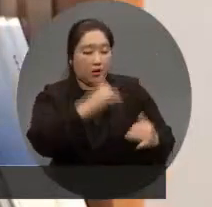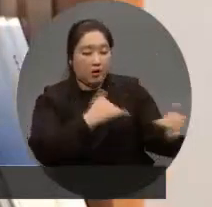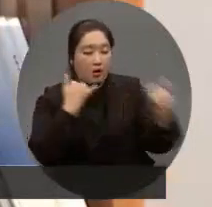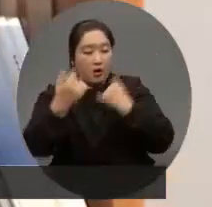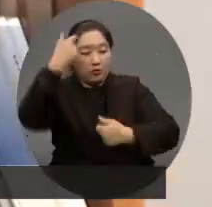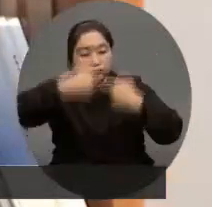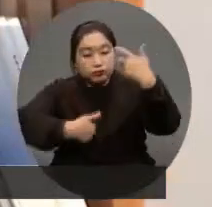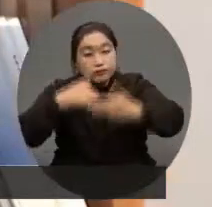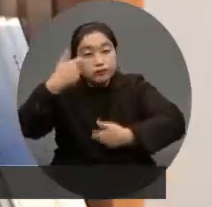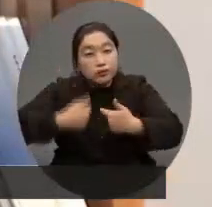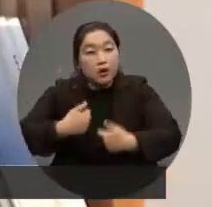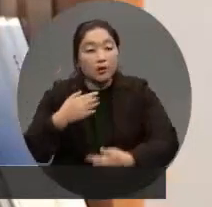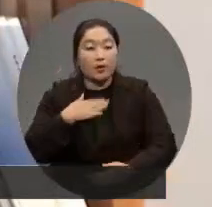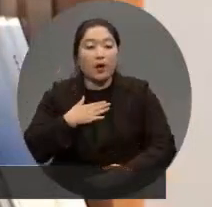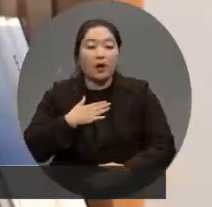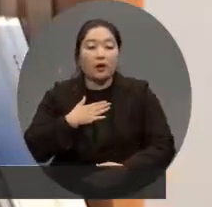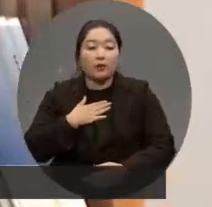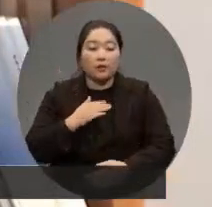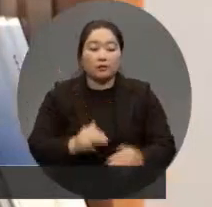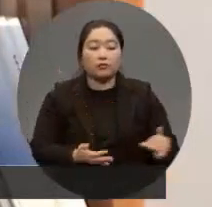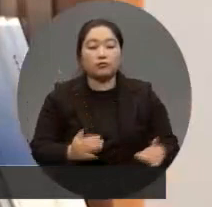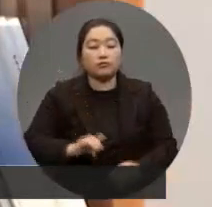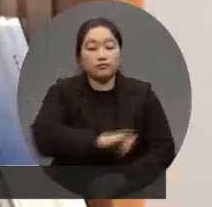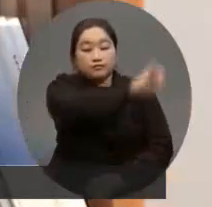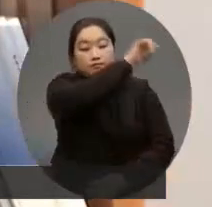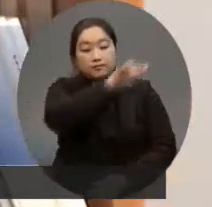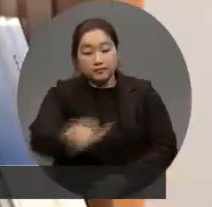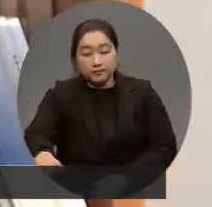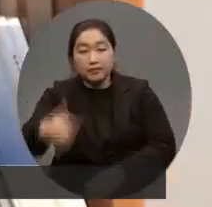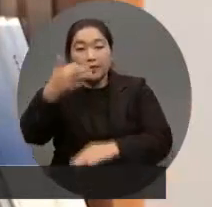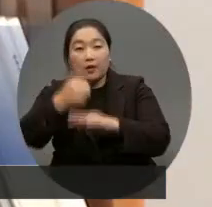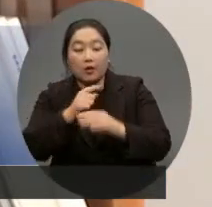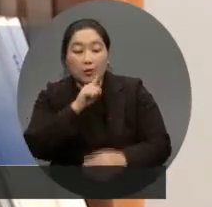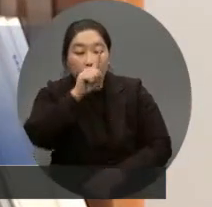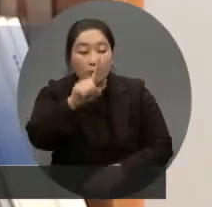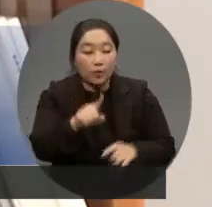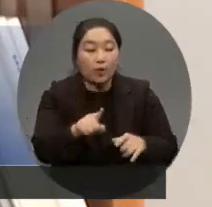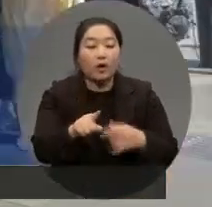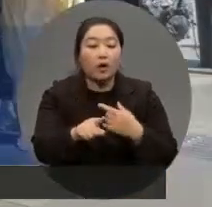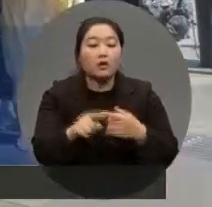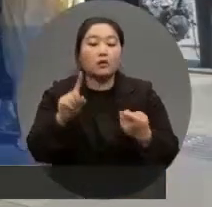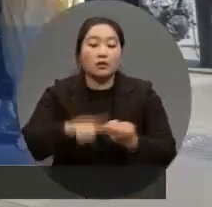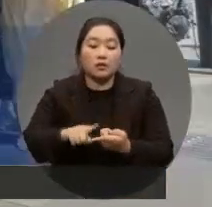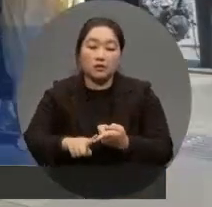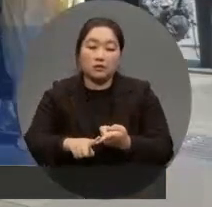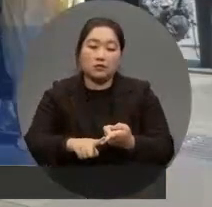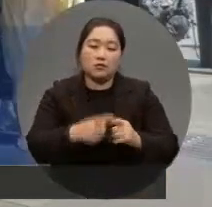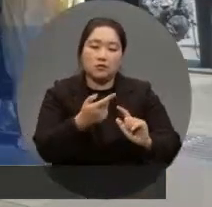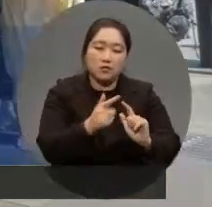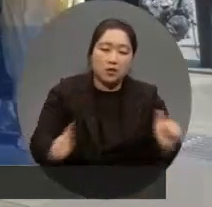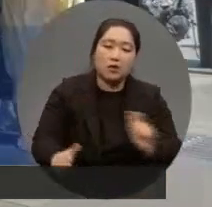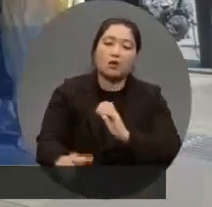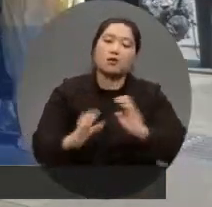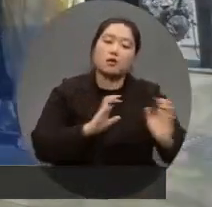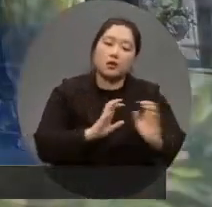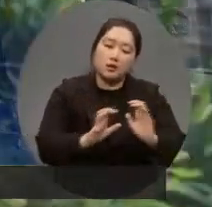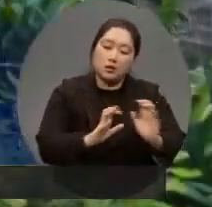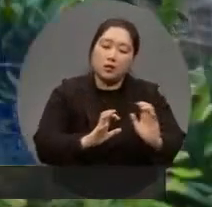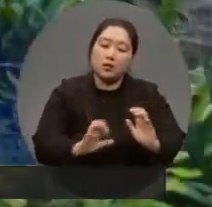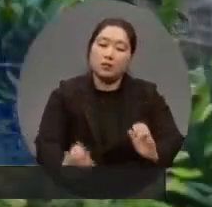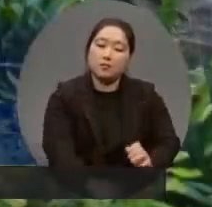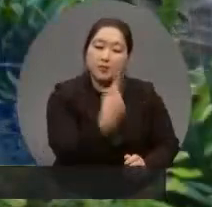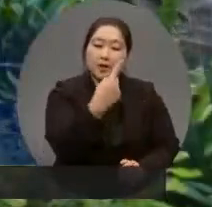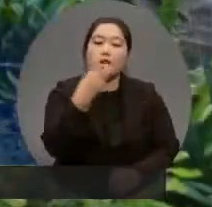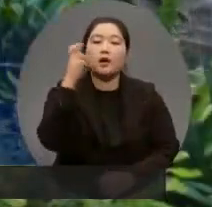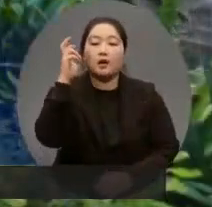있고요. 지금 아마 저희가 갔다 오고 나서 성과 보고회를 하면 이거와 관련된 다양한 논의들이 촉발될